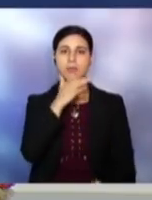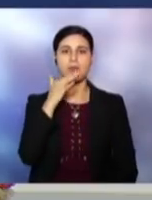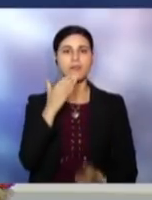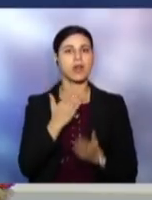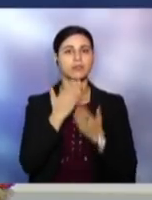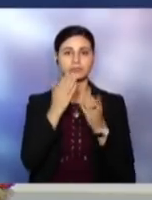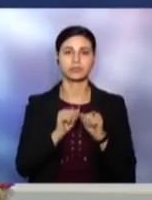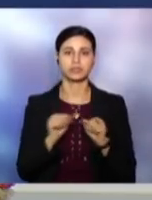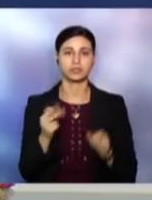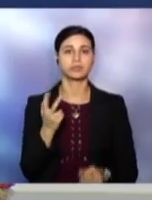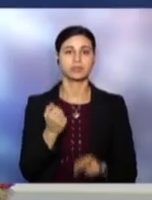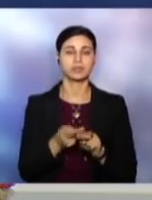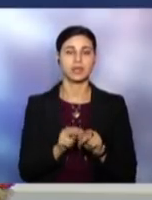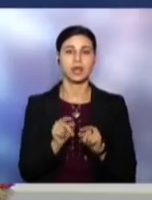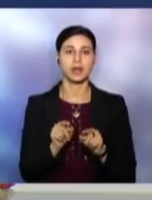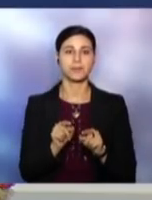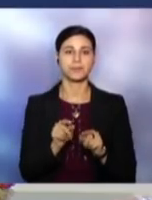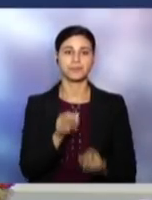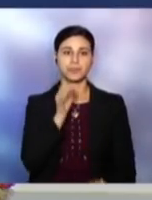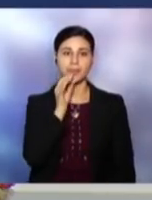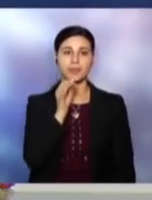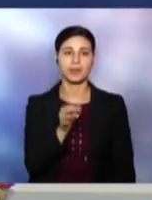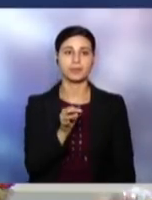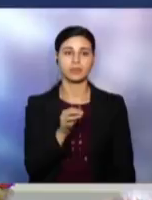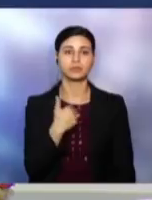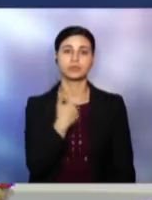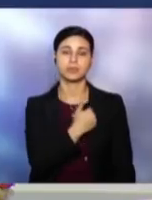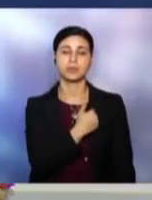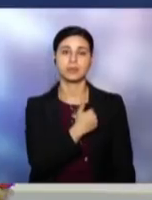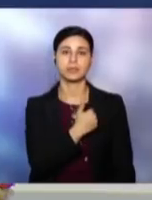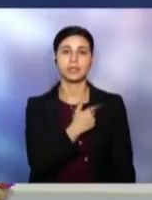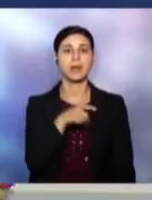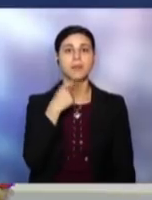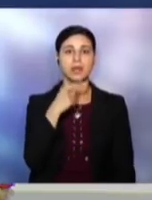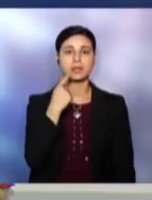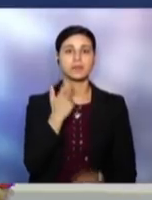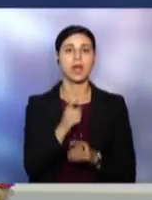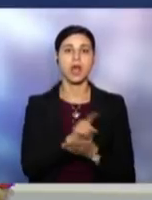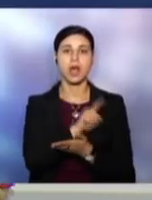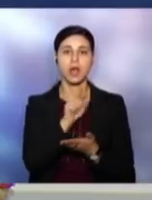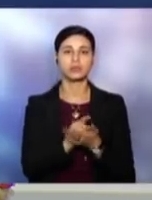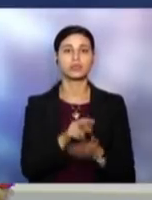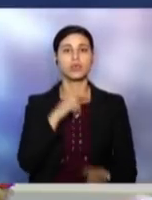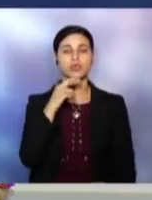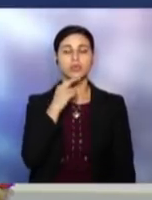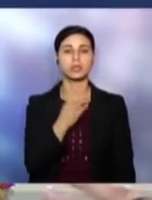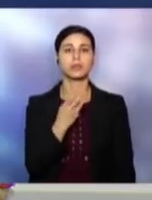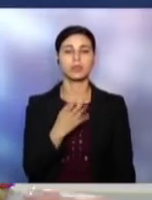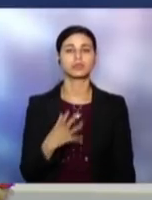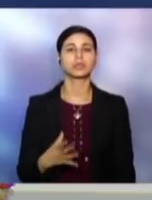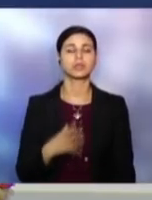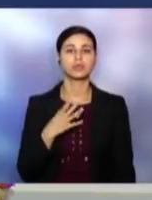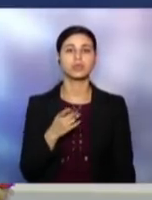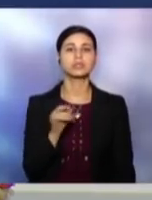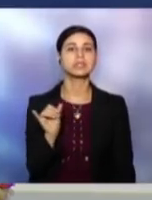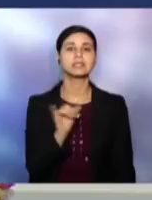რა საინტერესოა, სწორედ ამ პასუხს გეგმავდი ხა მე თქვა, აუცილებლად უნდა მიაქციონ ყურადღება. კი, წყარო